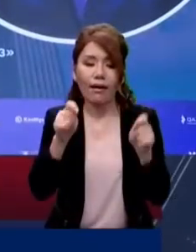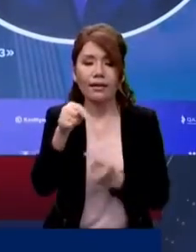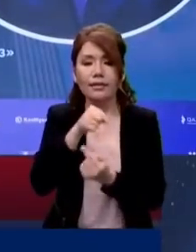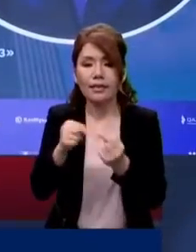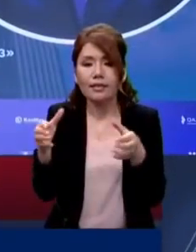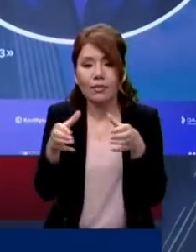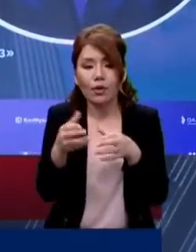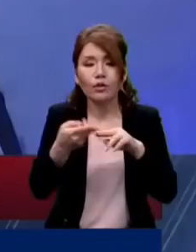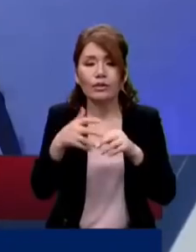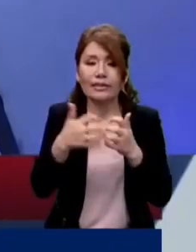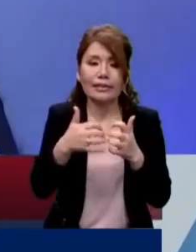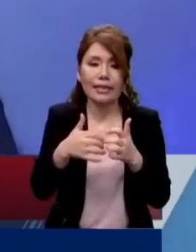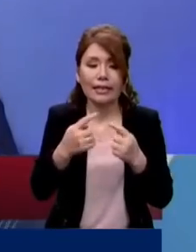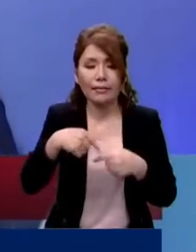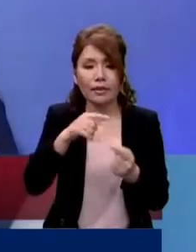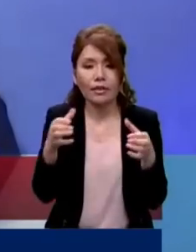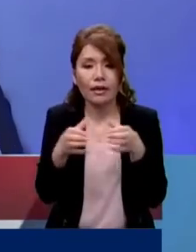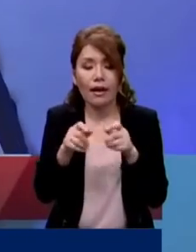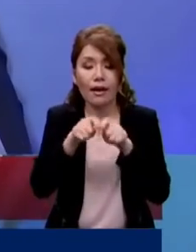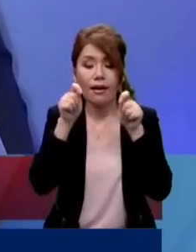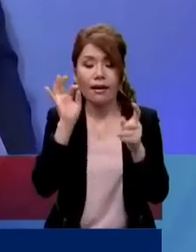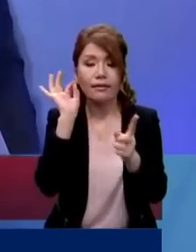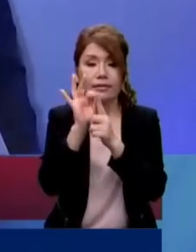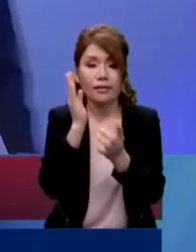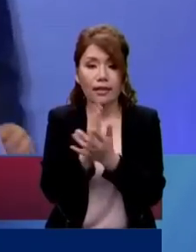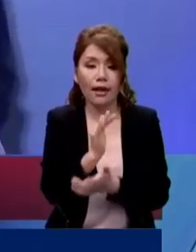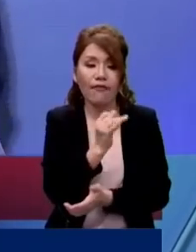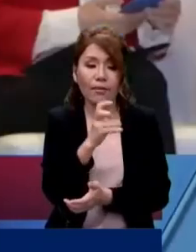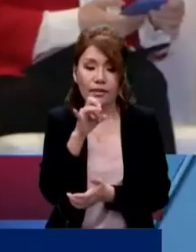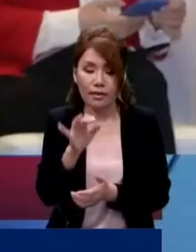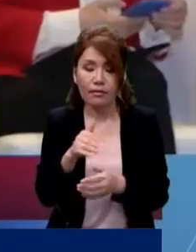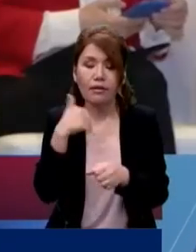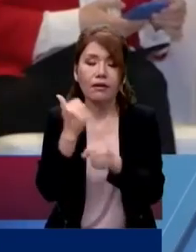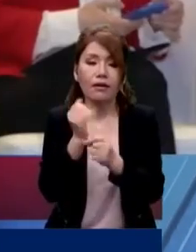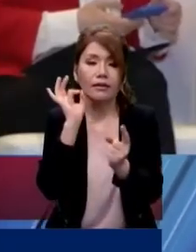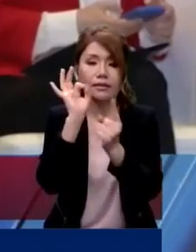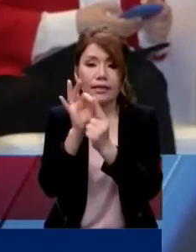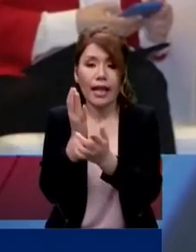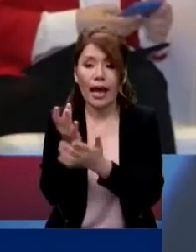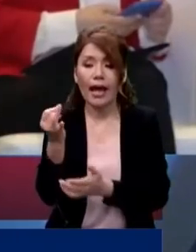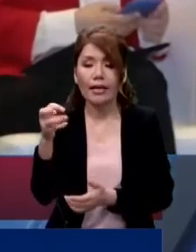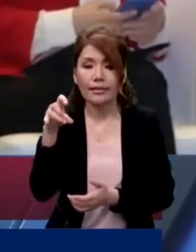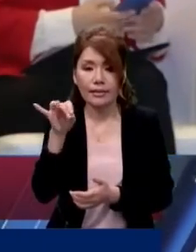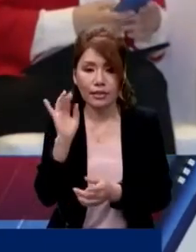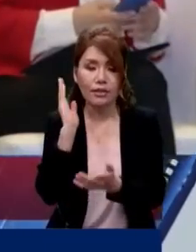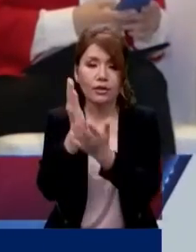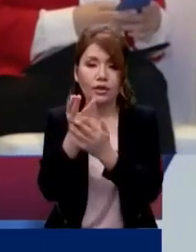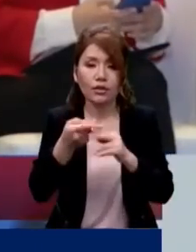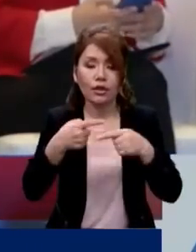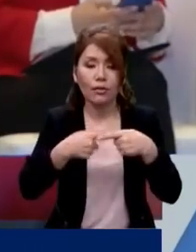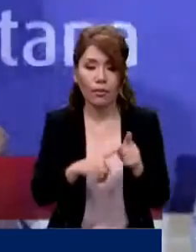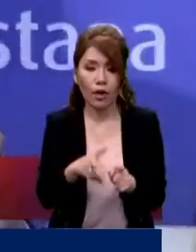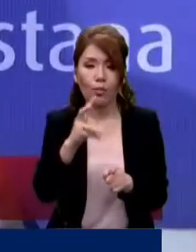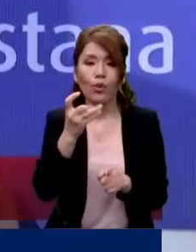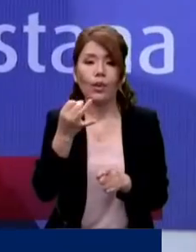орта бизнесті дамыту көзделген. Басты назарда фармацевтика, биотехнология, IT-технологиялар мен мұнай химия